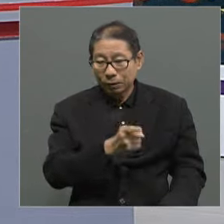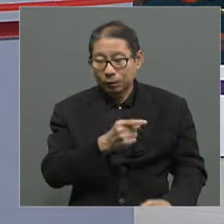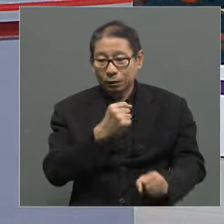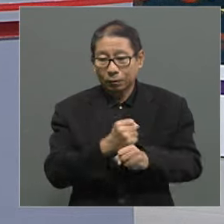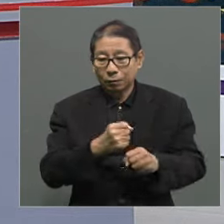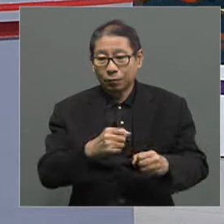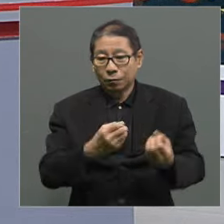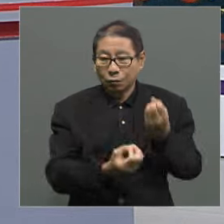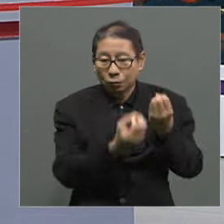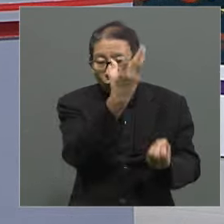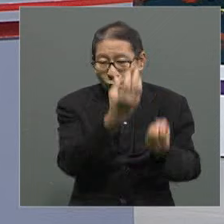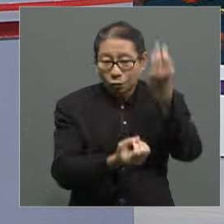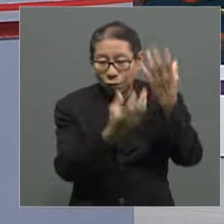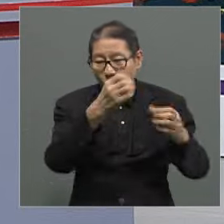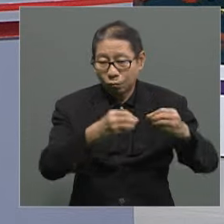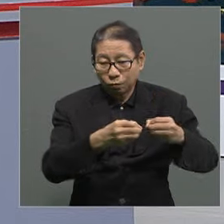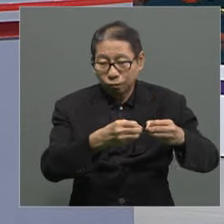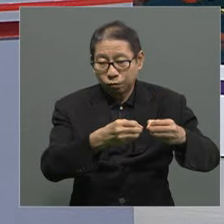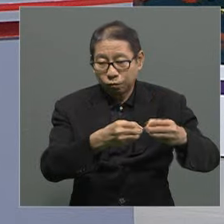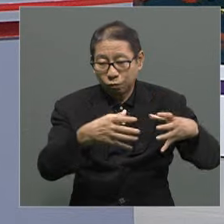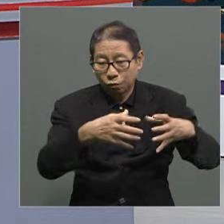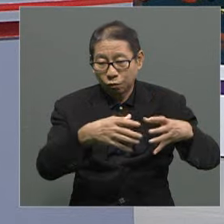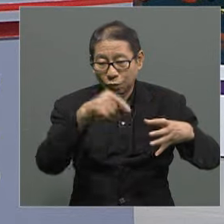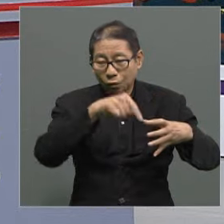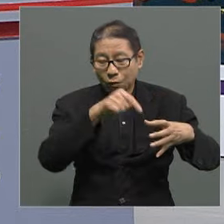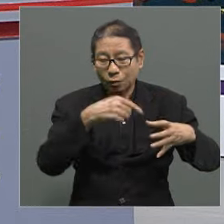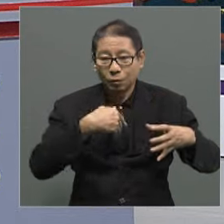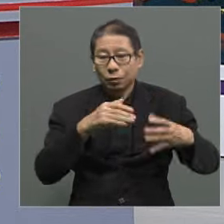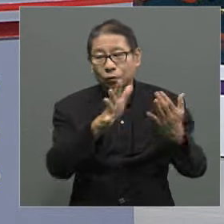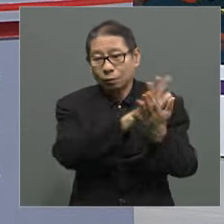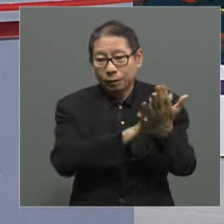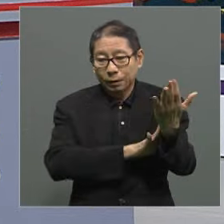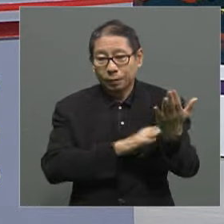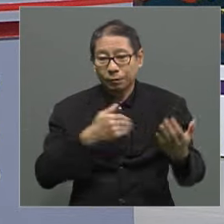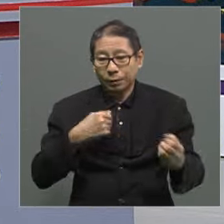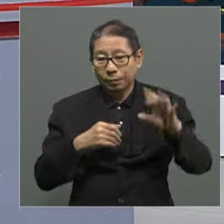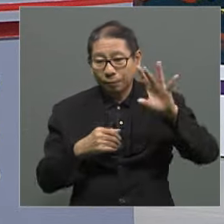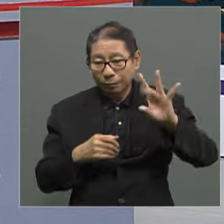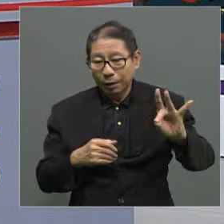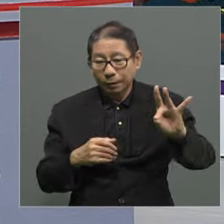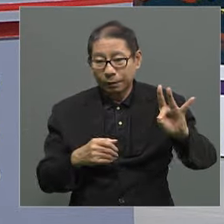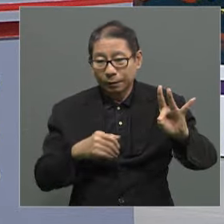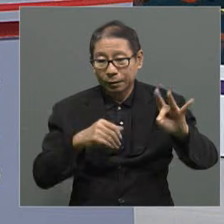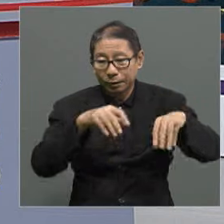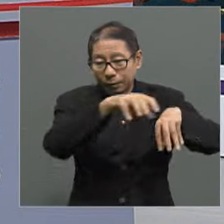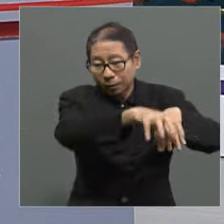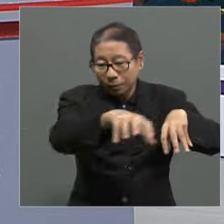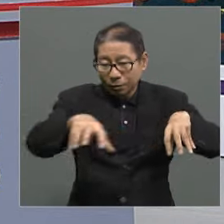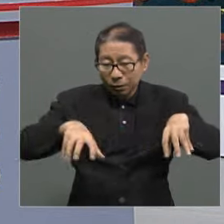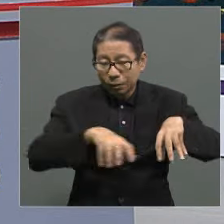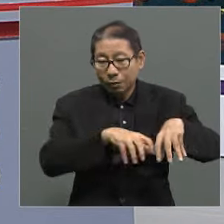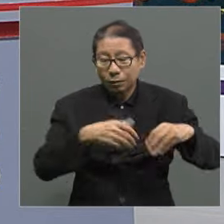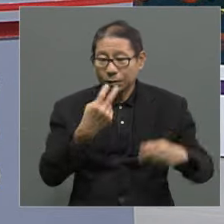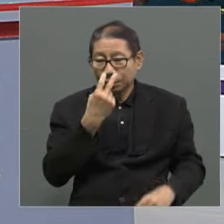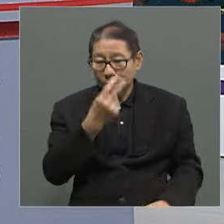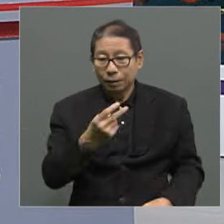พลุทำดอกไม้เพลิงพวกเนี้ยที่อยู่ภายในการควบคุมของกรมโรงงานทั่วประเทศมีแค่ 8ที่เท่านั้นเองนะแต่เราเห็นเนี่ยนะคะว่ามี